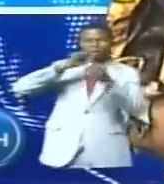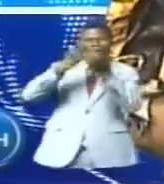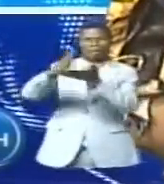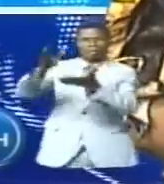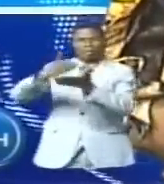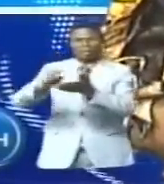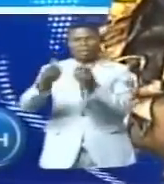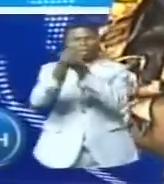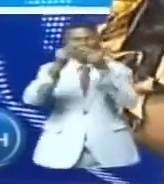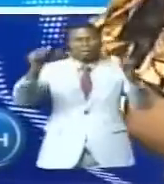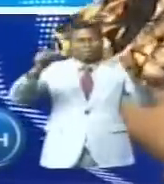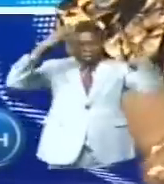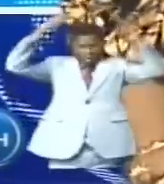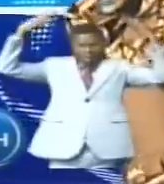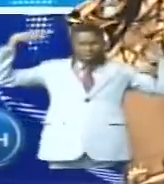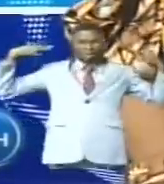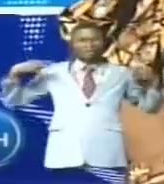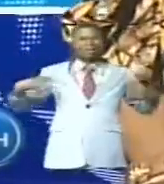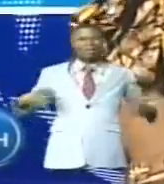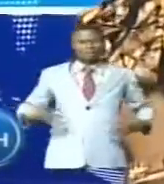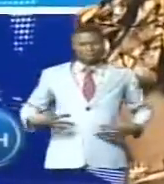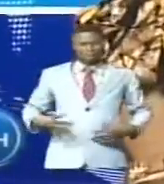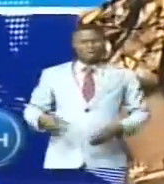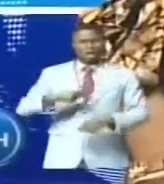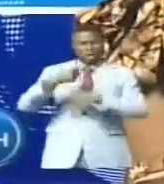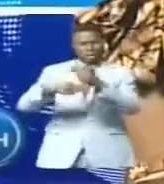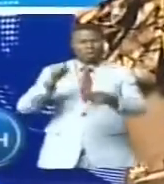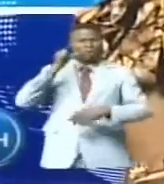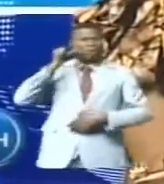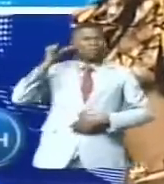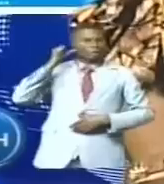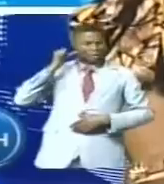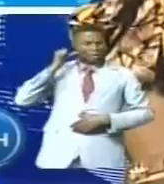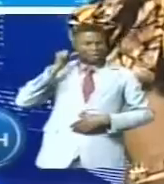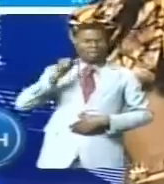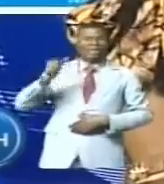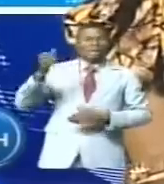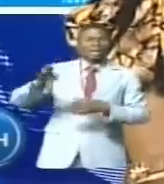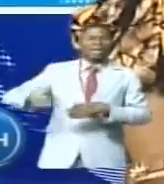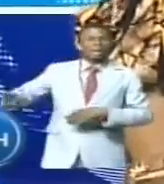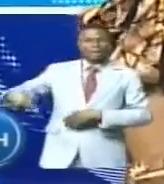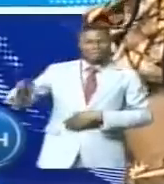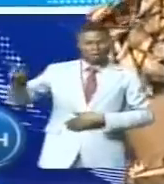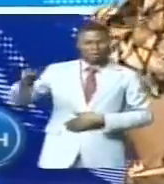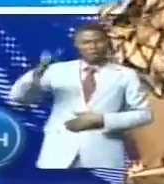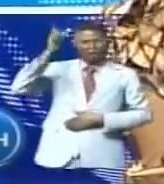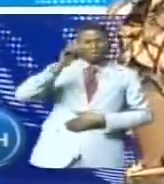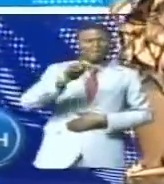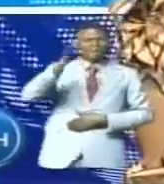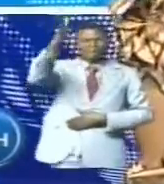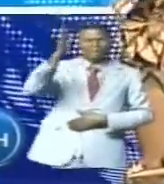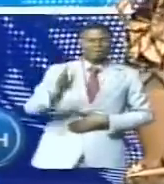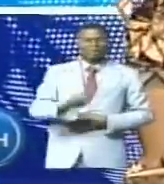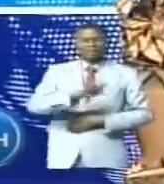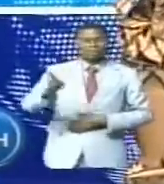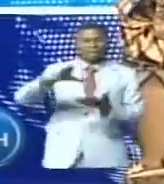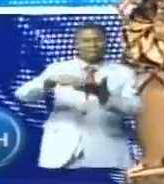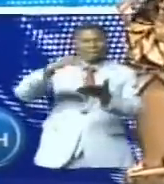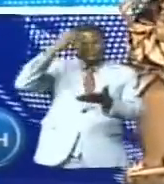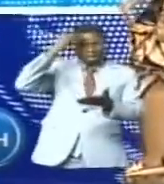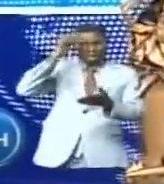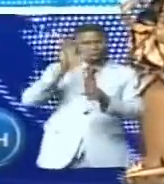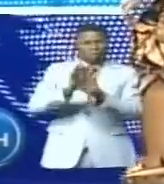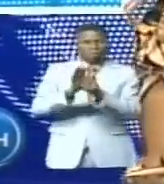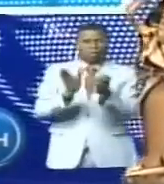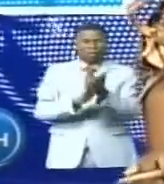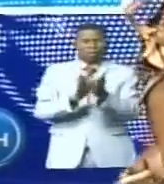distribution gratuite de moustiquaires imprégnés a été lancée hier dans cette partie du pays. Plus de 500 000 élèves des différentes